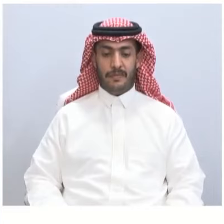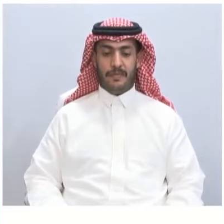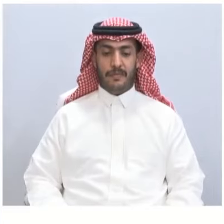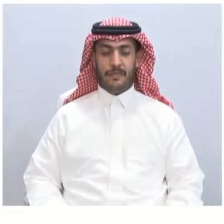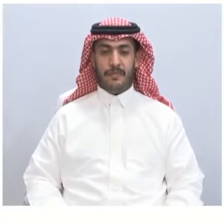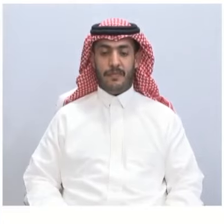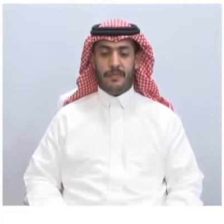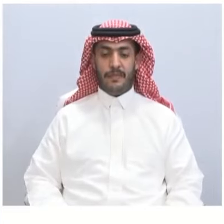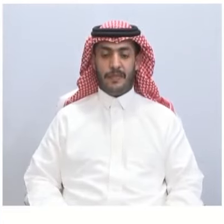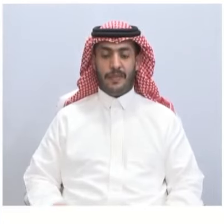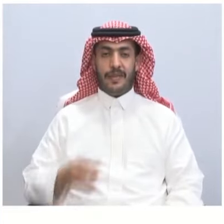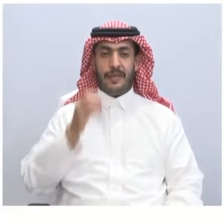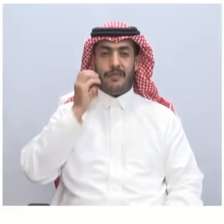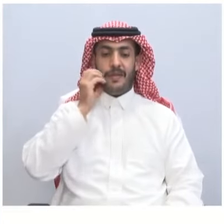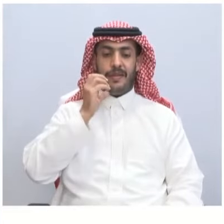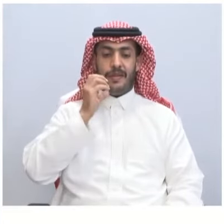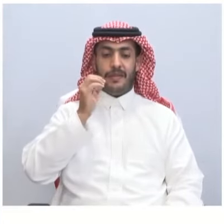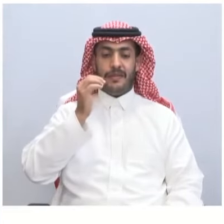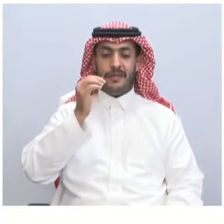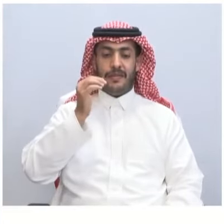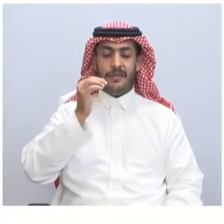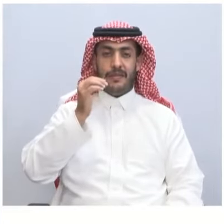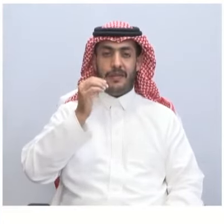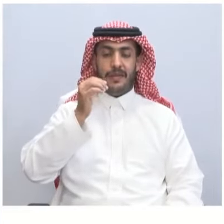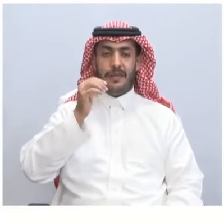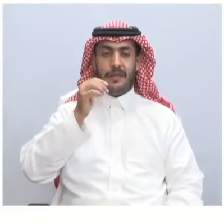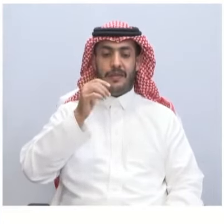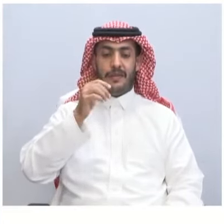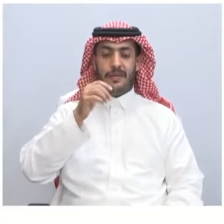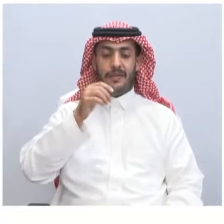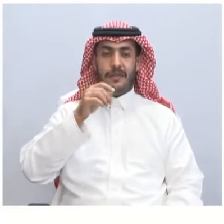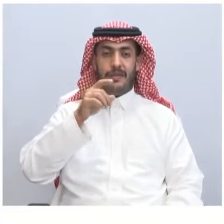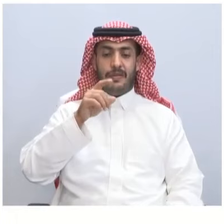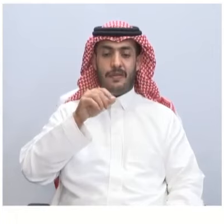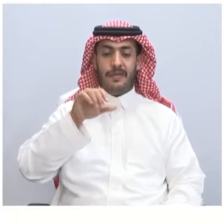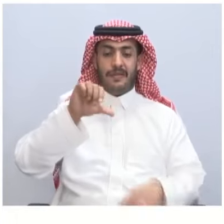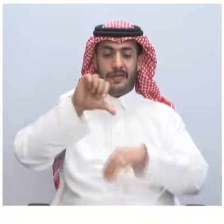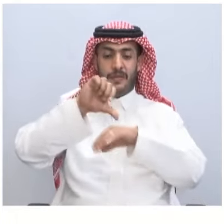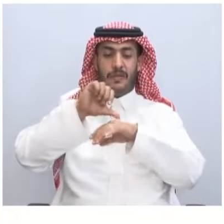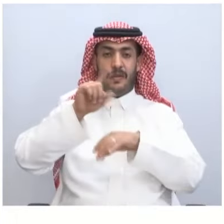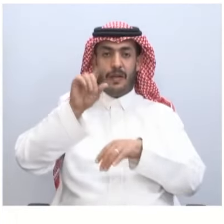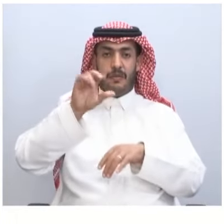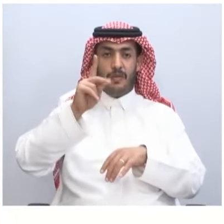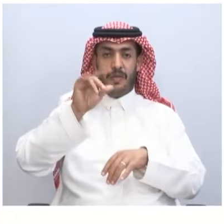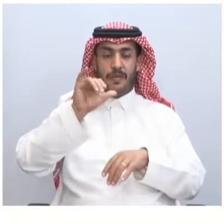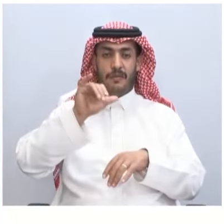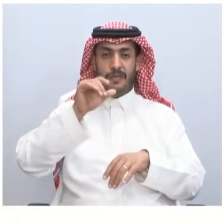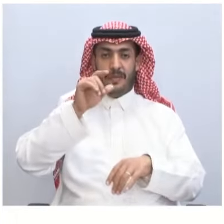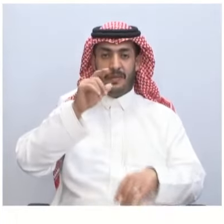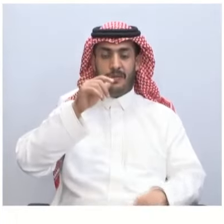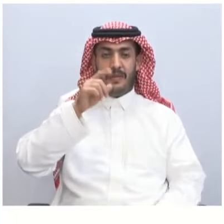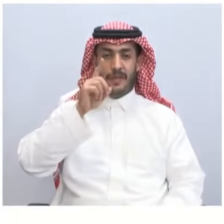والدمام الامارات العربيه المتحده العاصمه ابو ظبي واهم